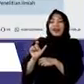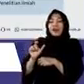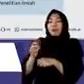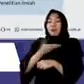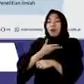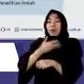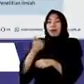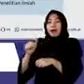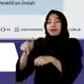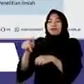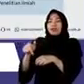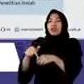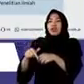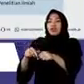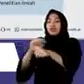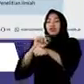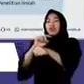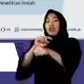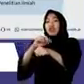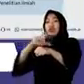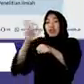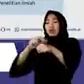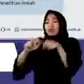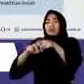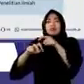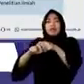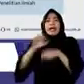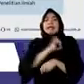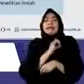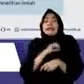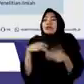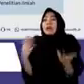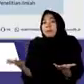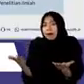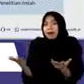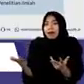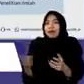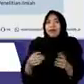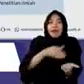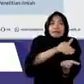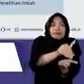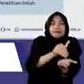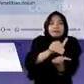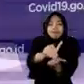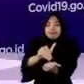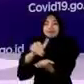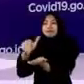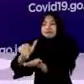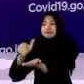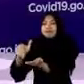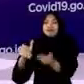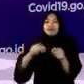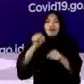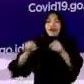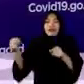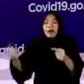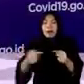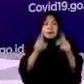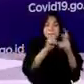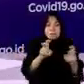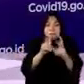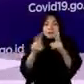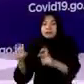melihat identitas dari virus itu, yang kemudian dikumpulkan pada GIS8 sebagai untuk